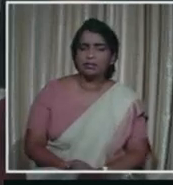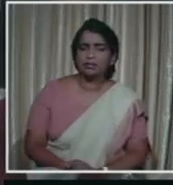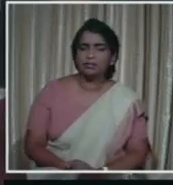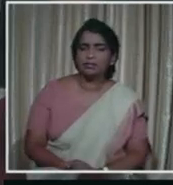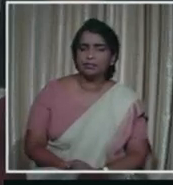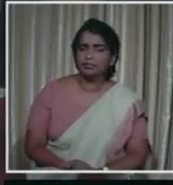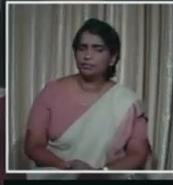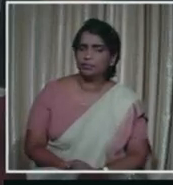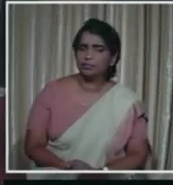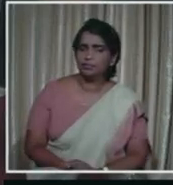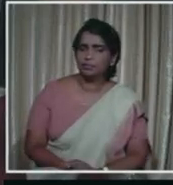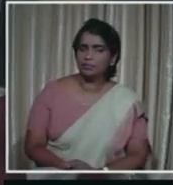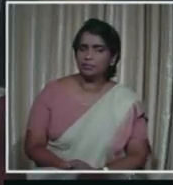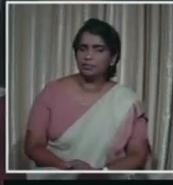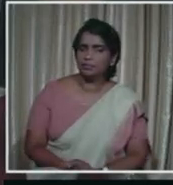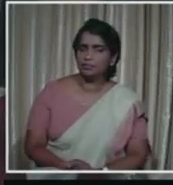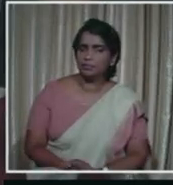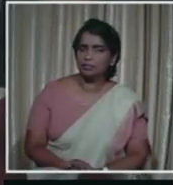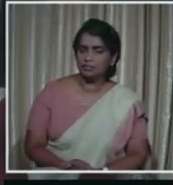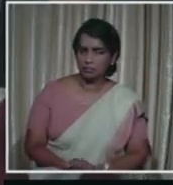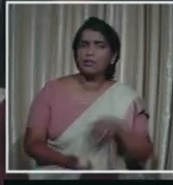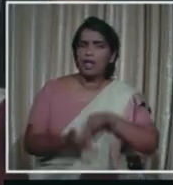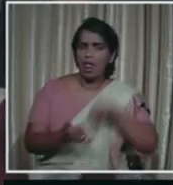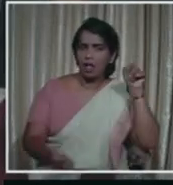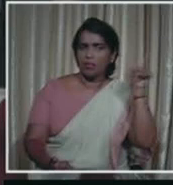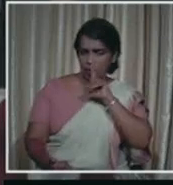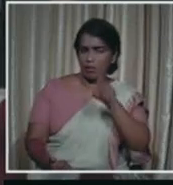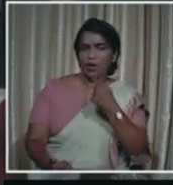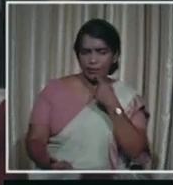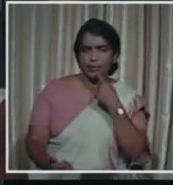ඉර කළා ඔව් ලේකම්තුමා විසින් ඉස්සිර කළා